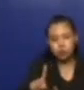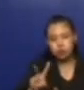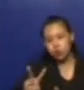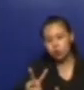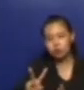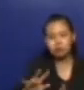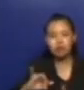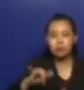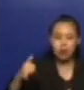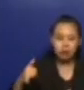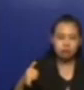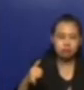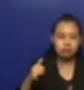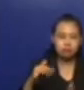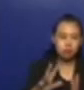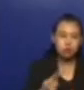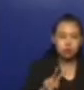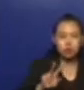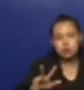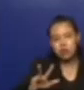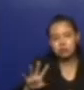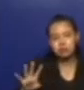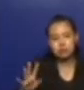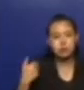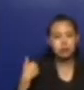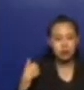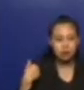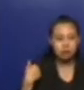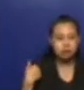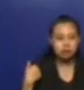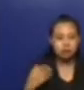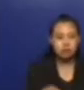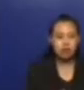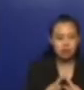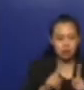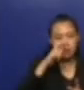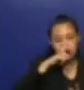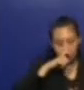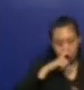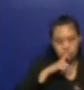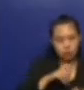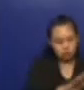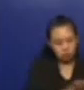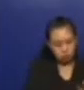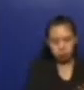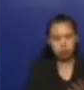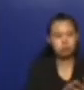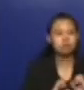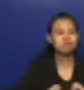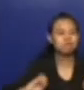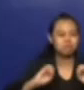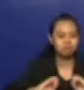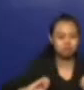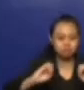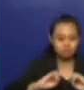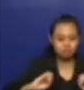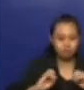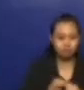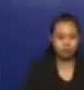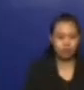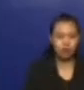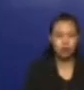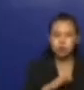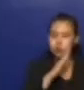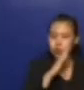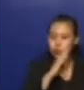ศอีกวันหนึ่งสองสามลายแต่ที่เกิดขึ้นในประเทศไทยไม่มีไอ้คนที่มาจากต่างประเทศพอมันลงเครื่องบินก็